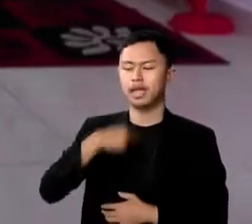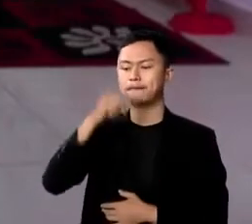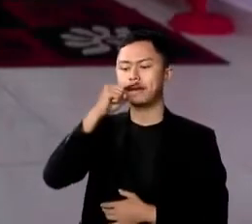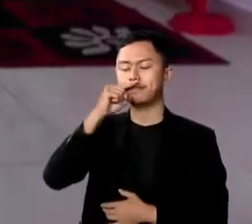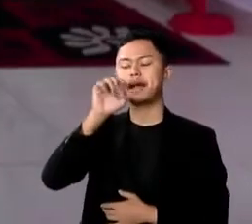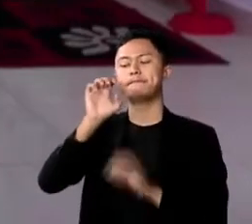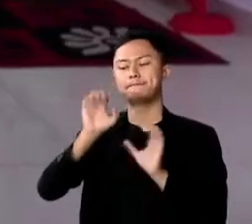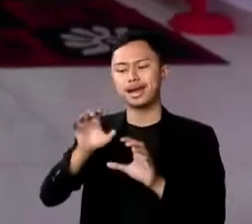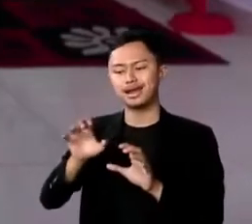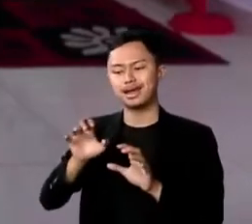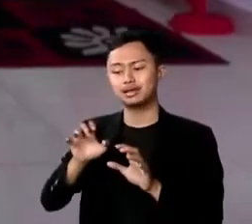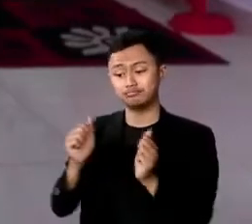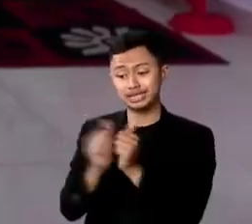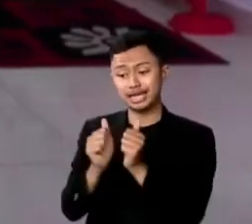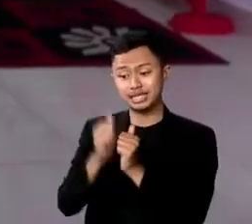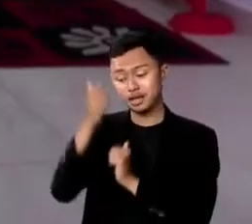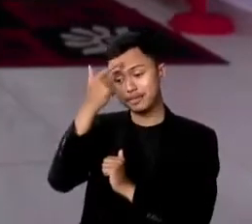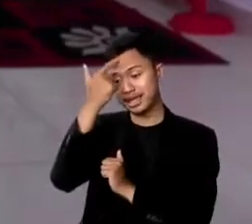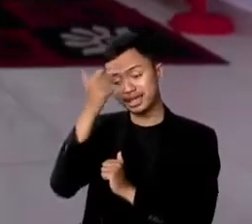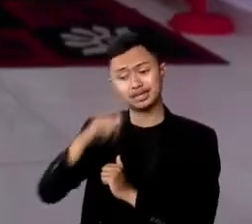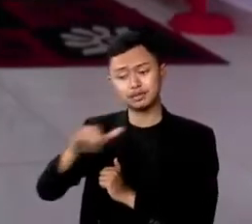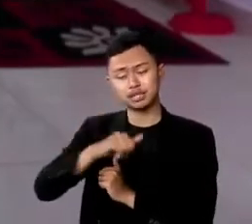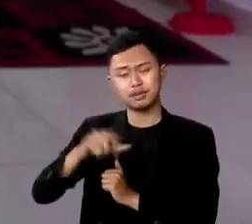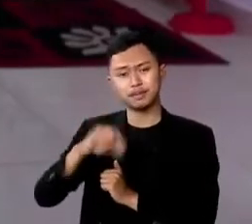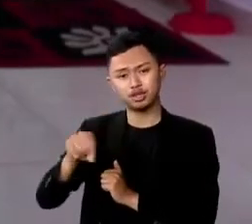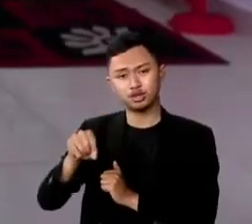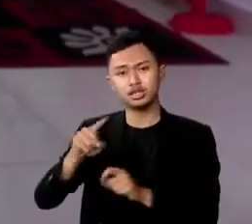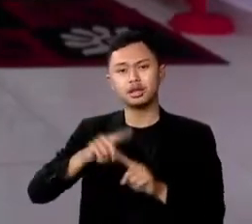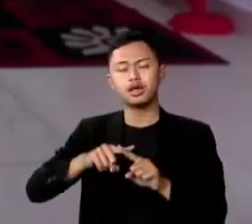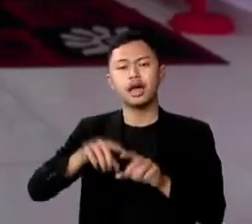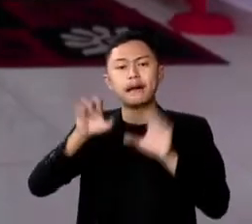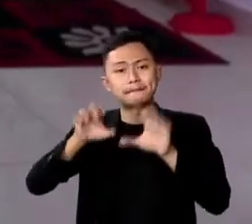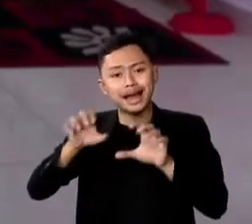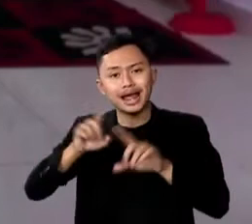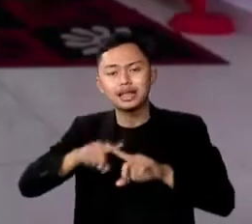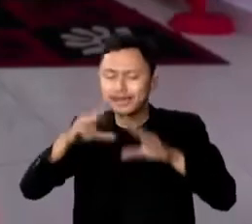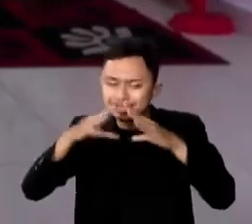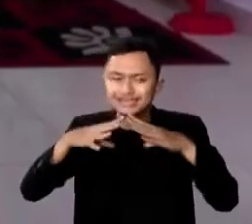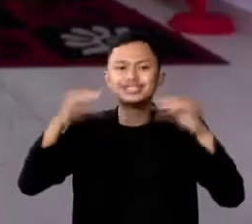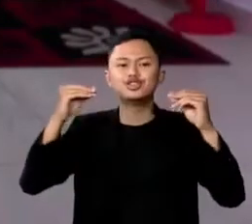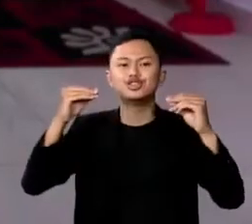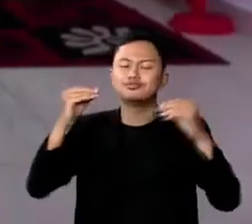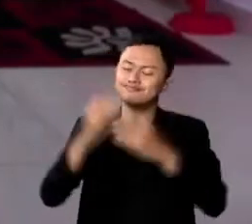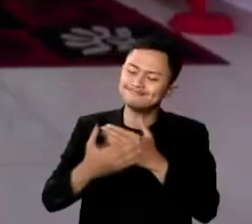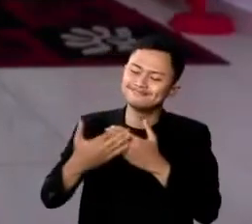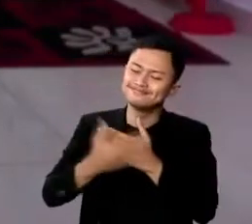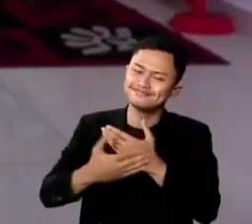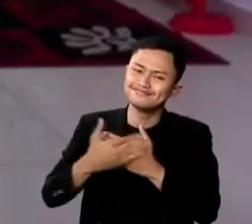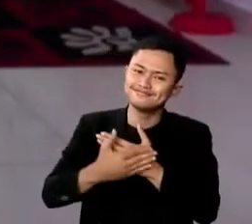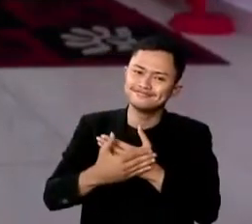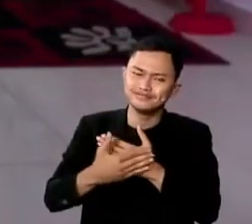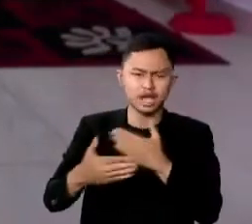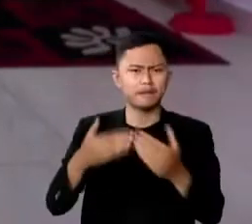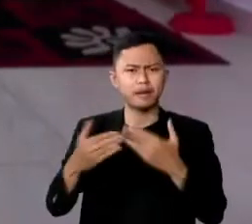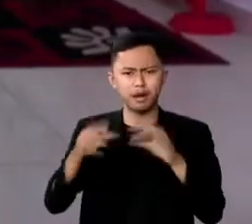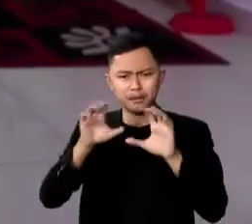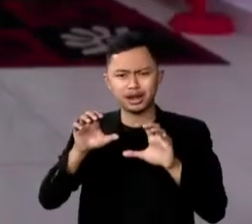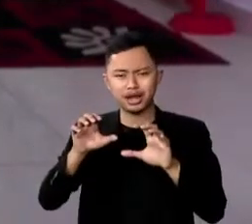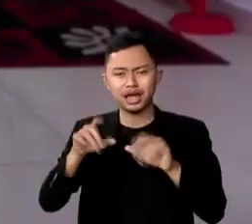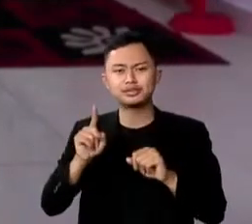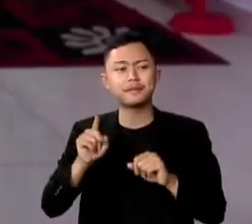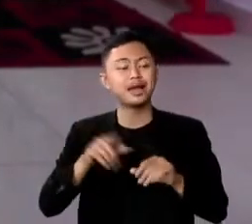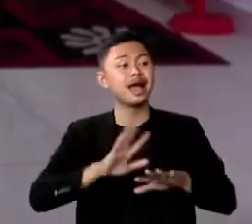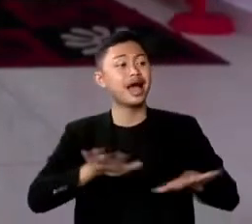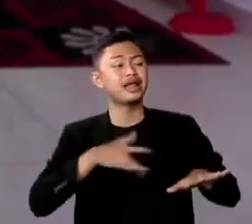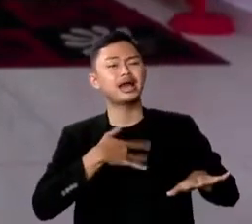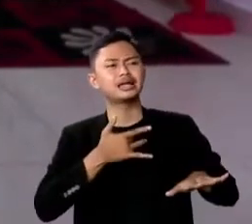waktu itu janjikan kita mau belajar sama-sama tapi marah tapi sambil senyum sambil membelai sambil memegang tangan anak